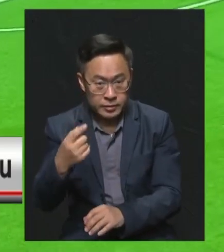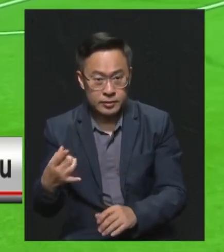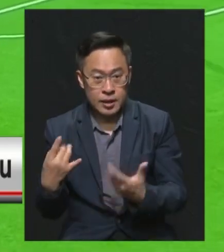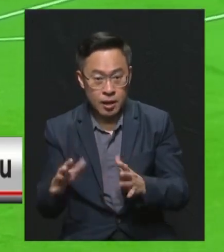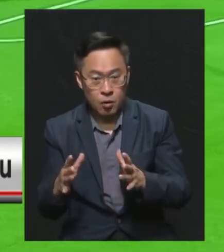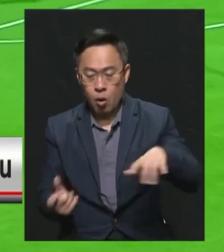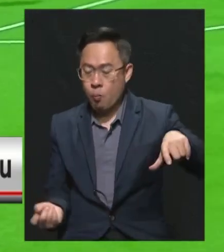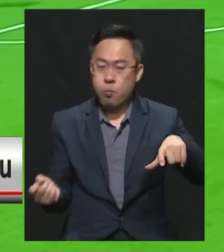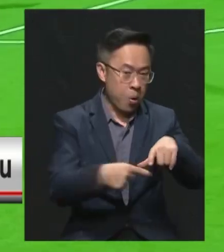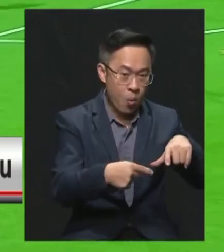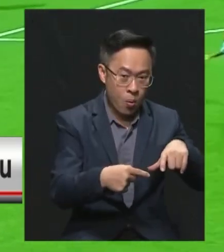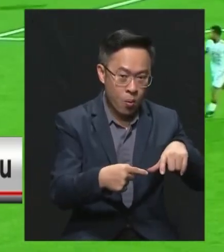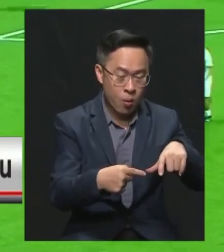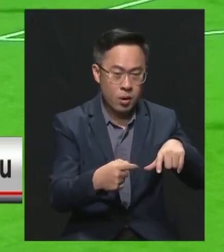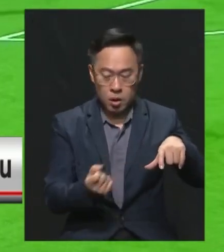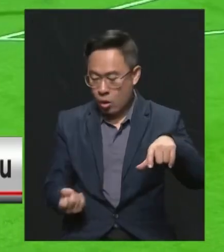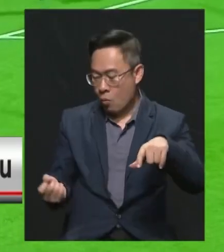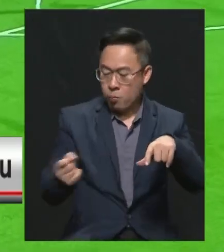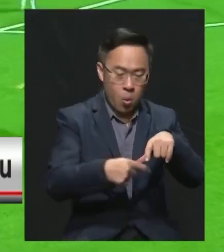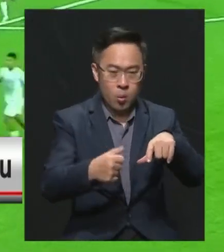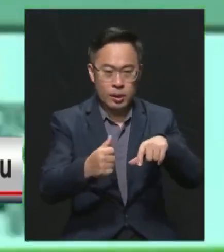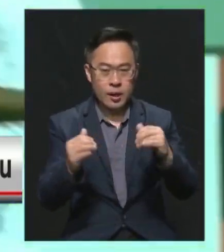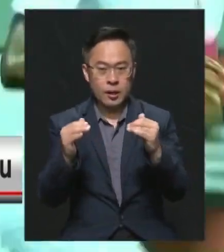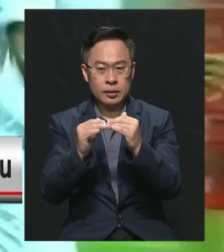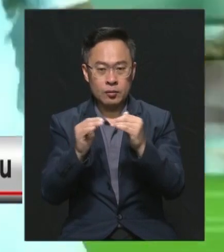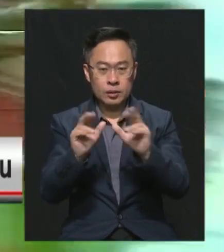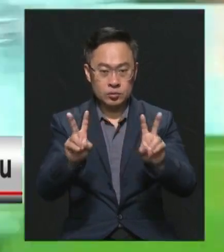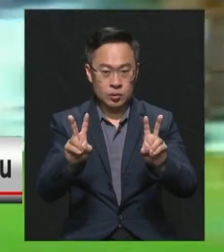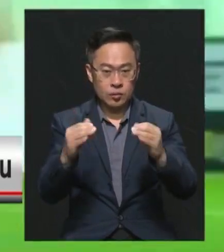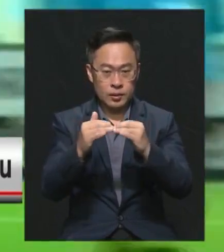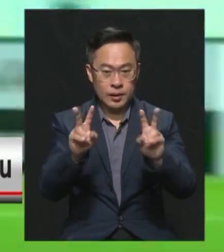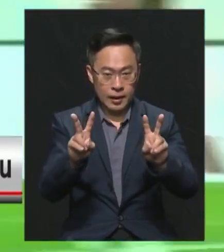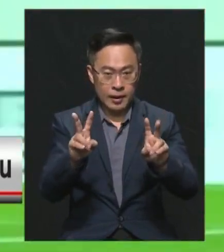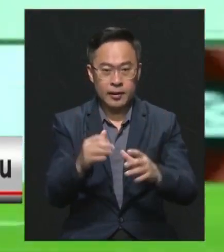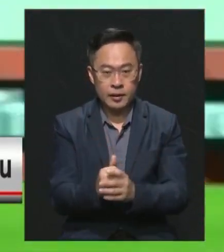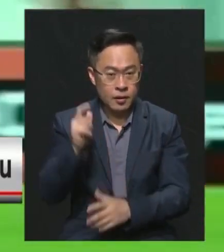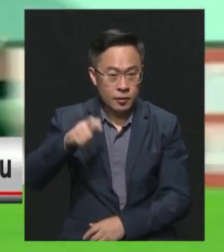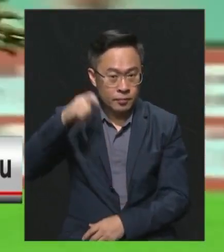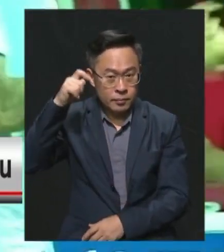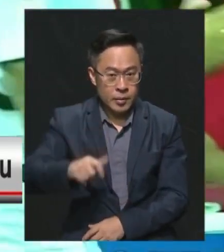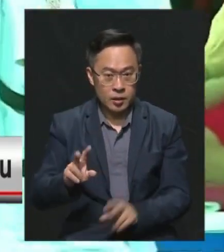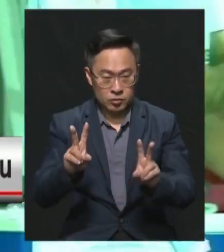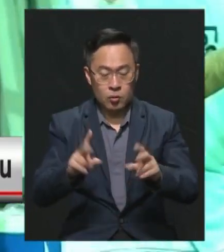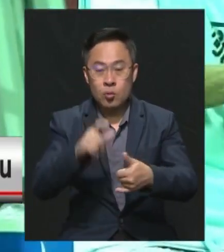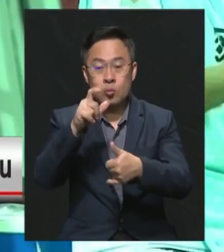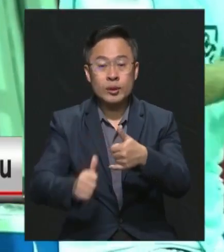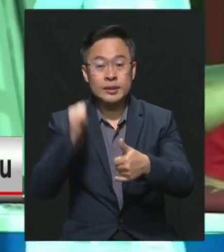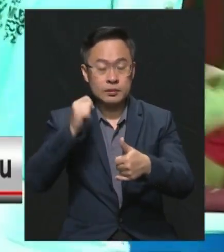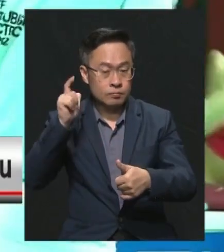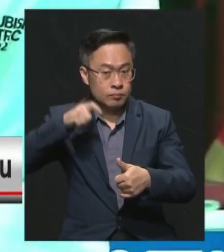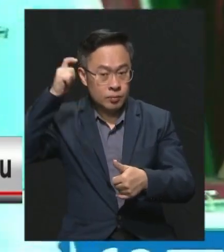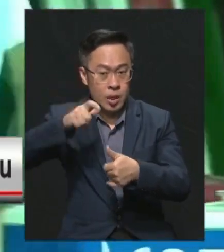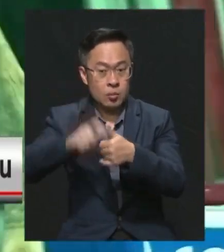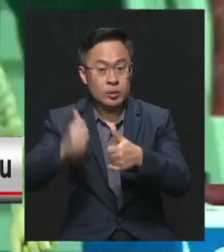านะคะแล้วก็เป็นมองลวินค่ะยิงเบียดเสาเข้าไปค่ะลูกนี้เป็นประตูที่2ของเขานะคะแล้วก็ทำให้เมียนมากลับมา